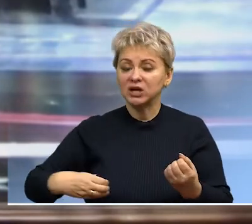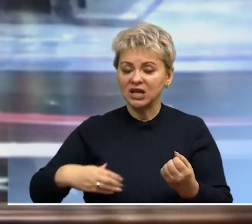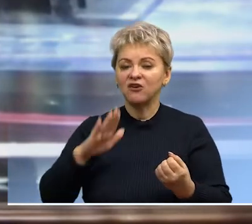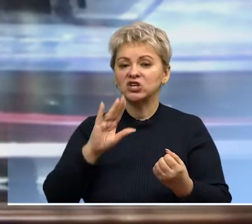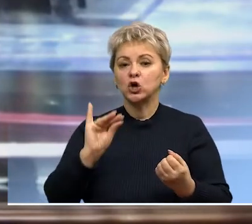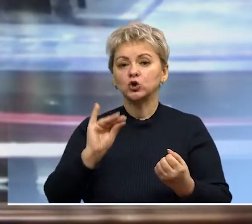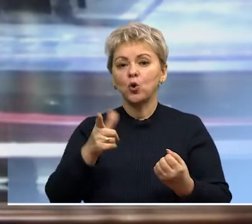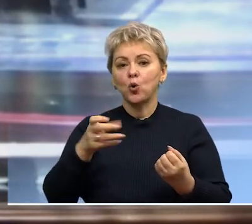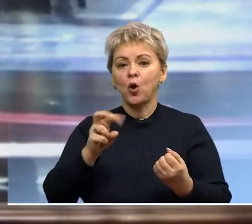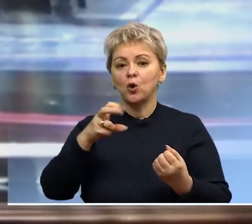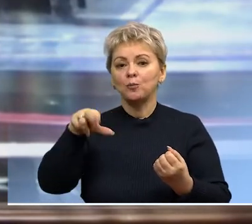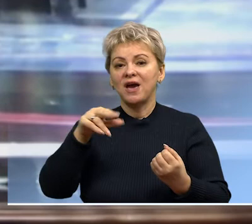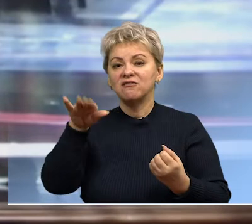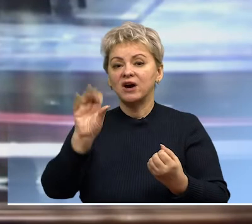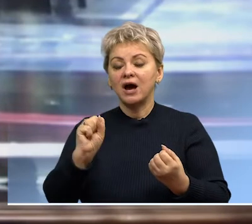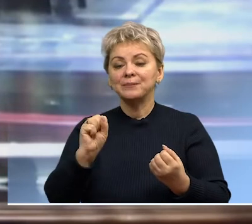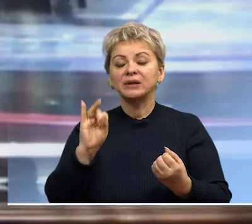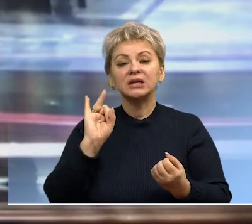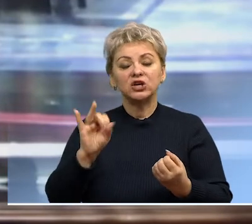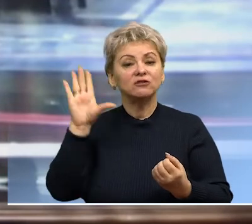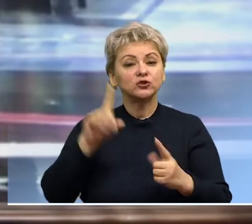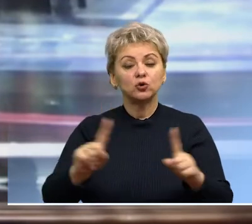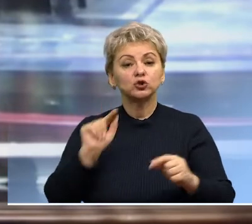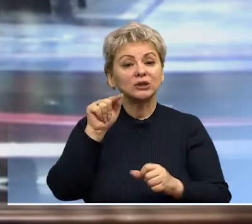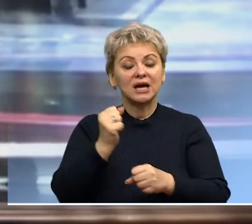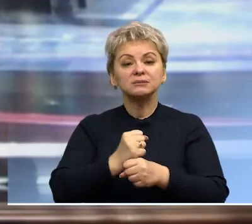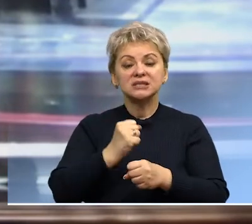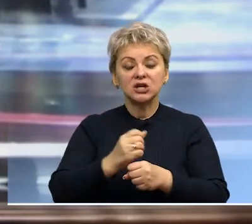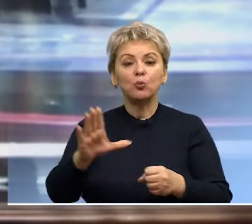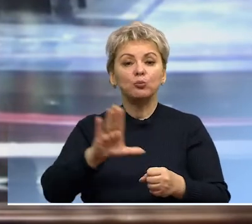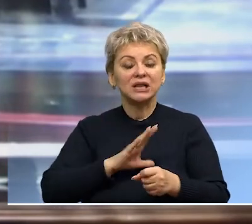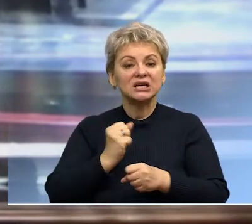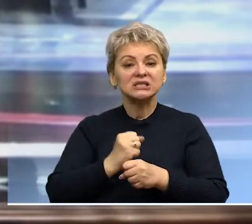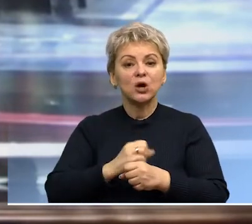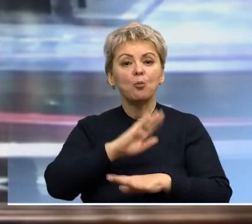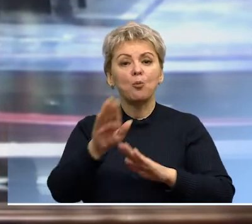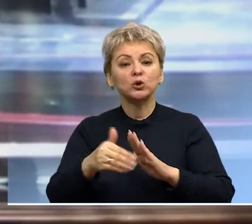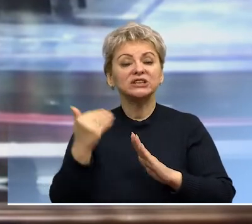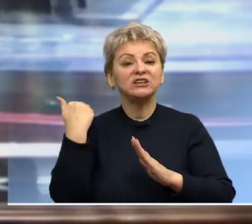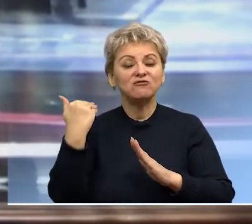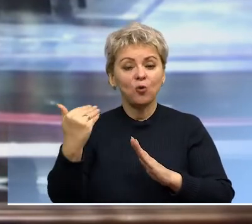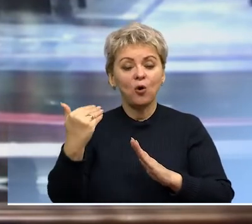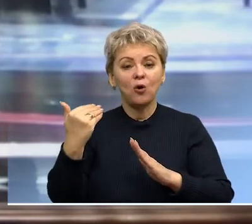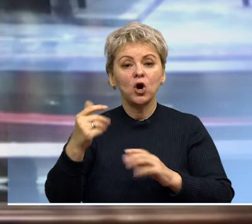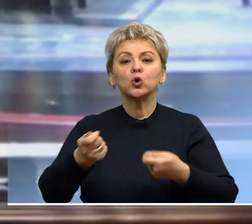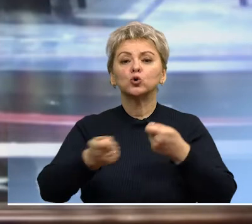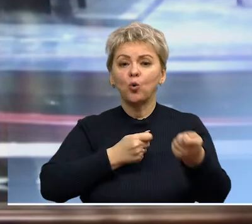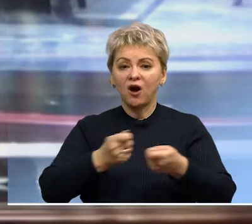губернатора Василия Юрьевича Голубева. И все, что там сделано, было сделано под его